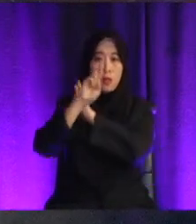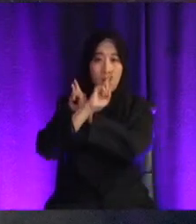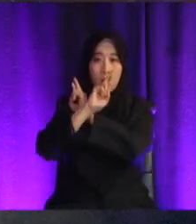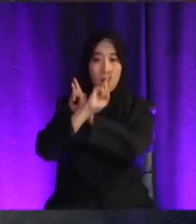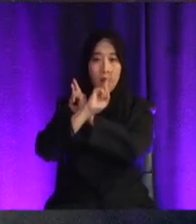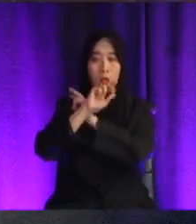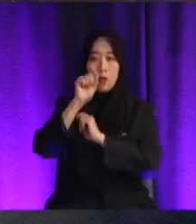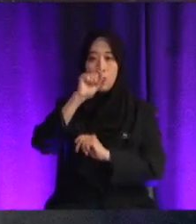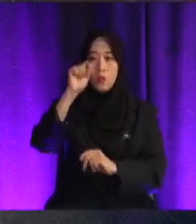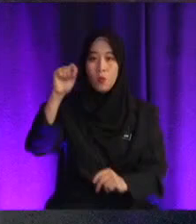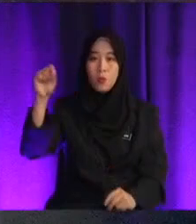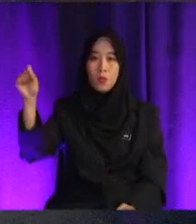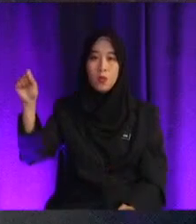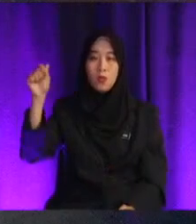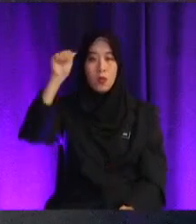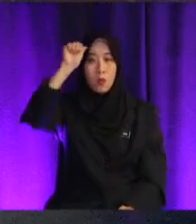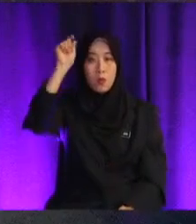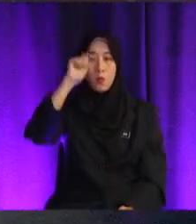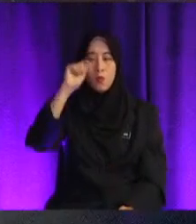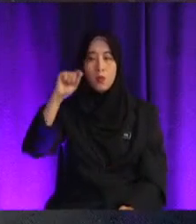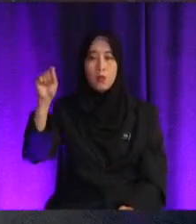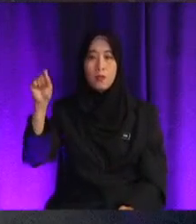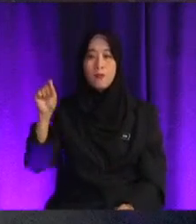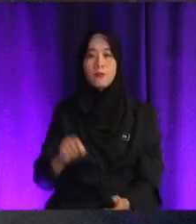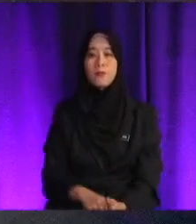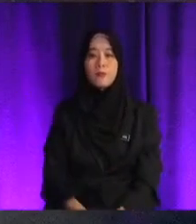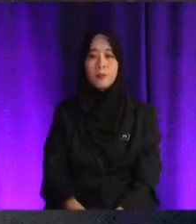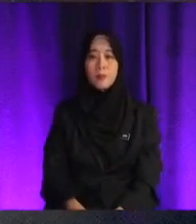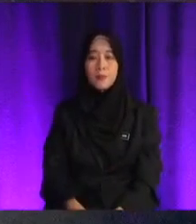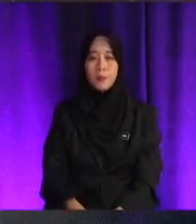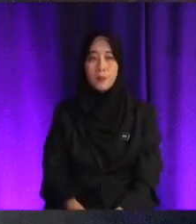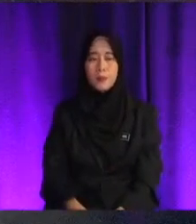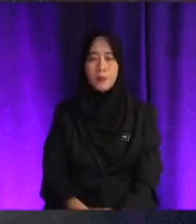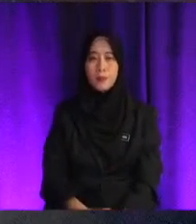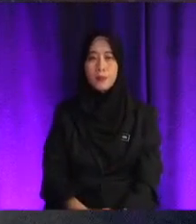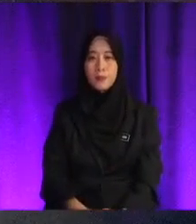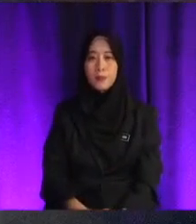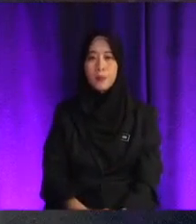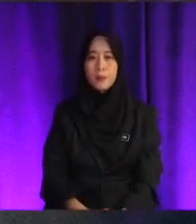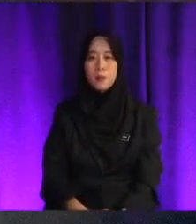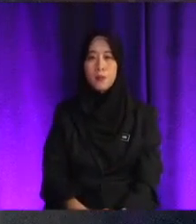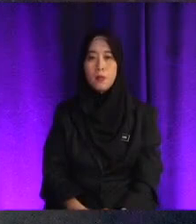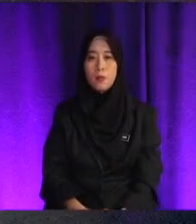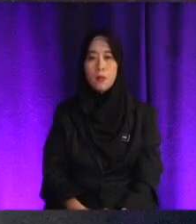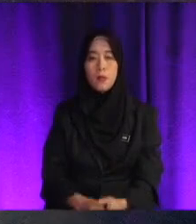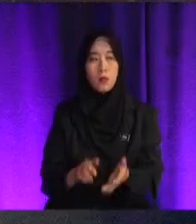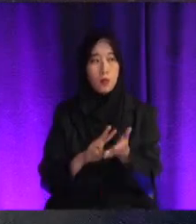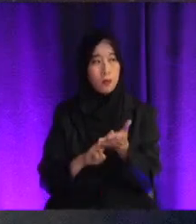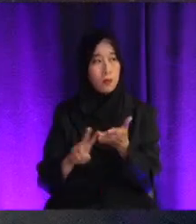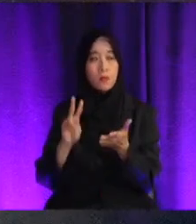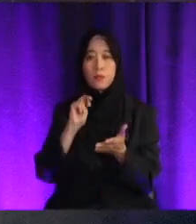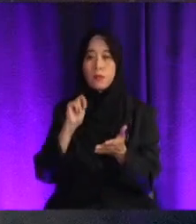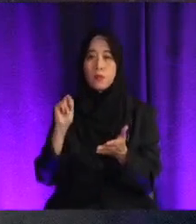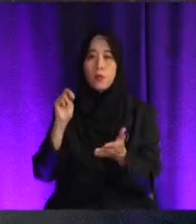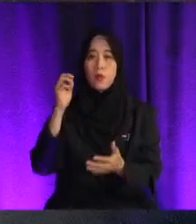saya tuliskan kat sana. Sila Akmal. Okey. Tepat lalu cikgu. Okey. Okey. So bacaan minta pelbagai.